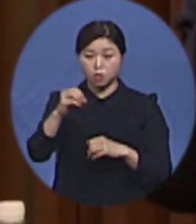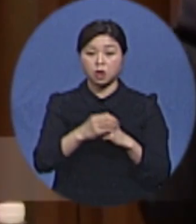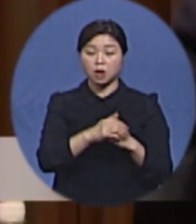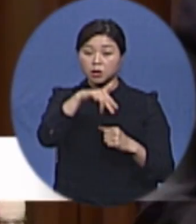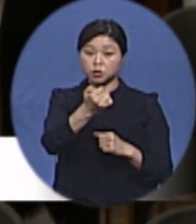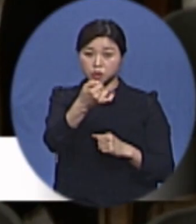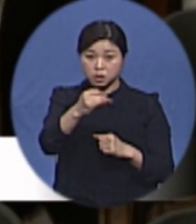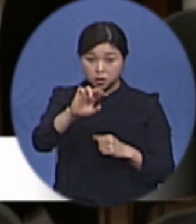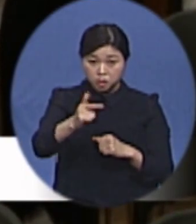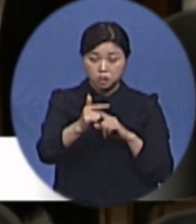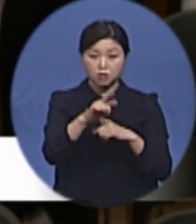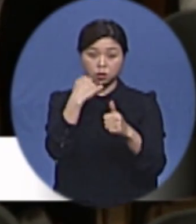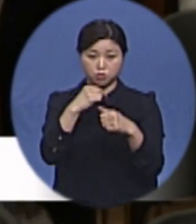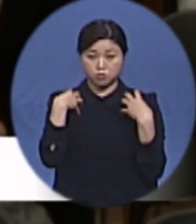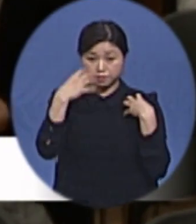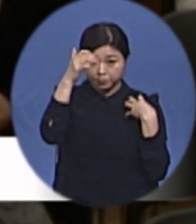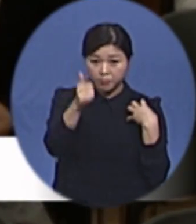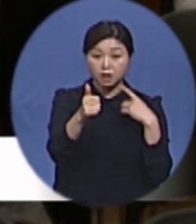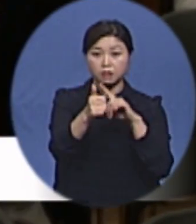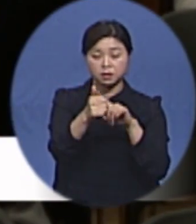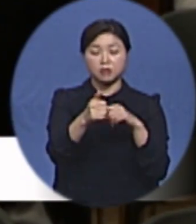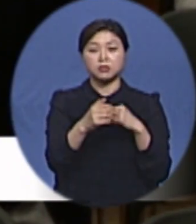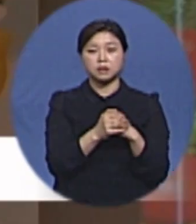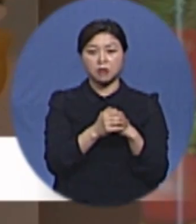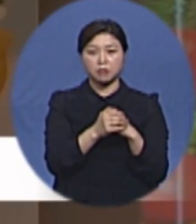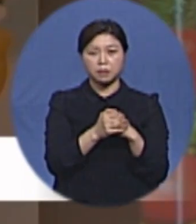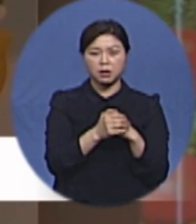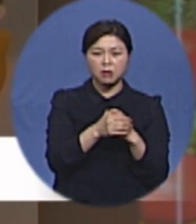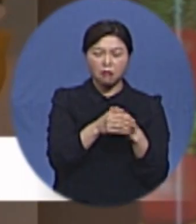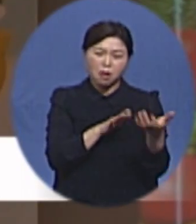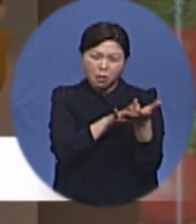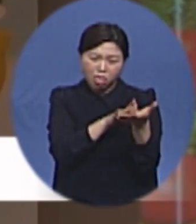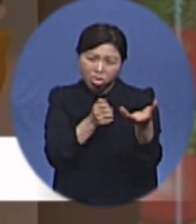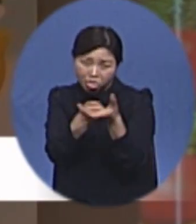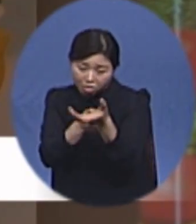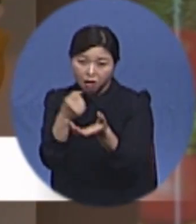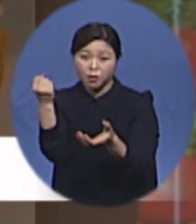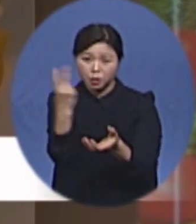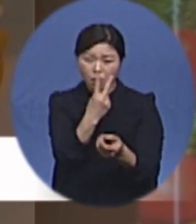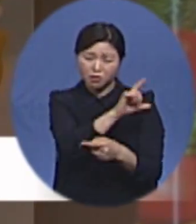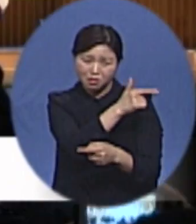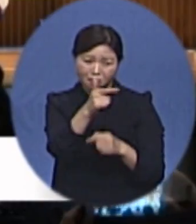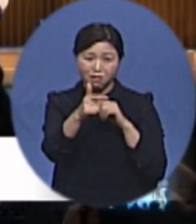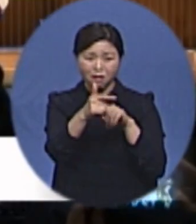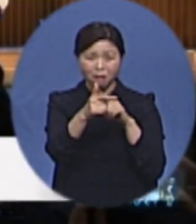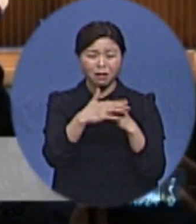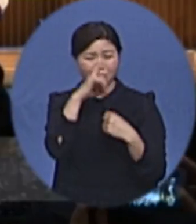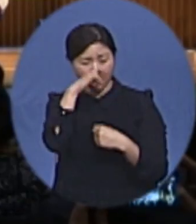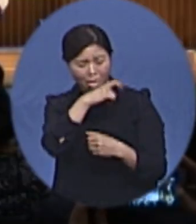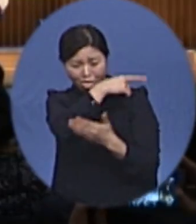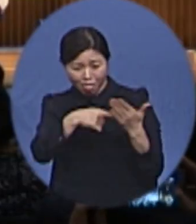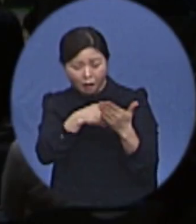교육감도 잔류농약, 방사능, GMO가 없는 식재료를 쓰는 산모 원칙을